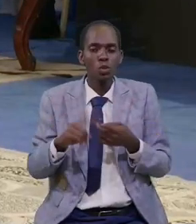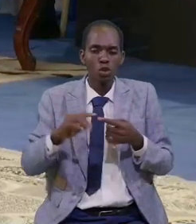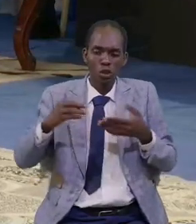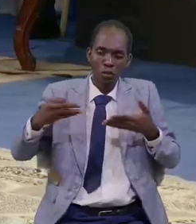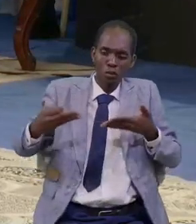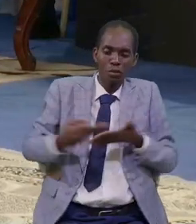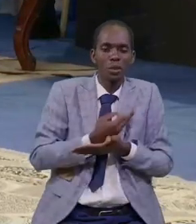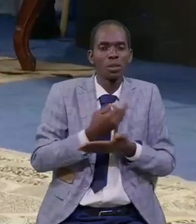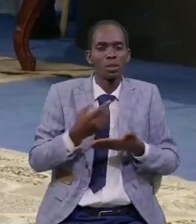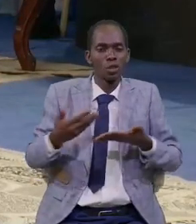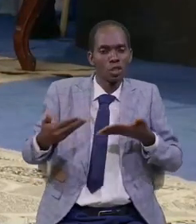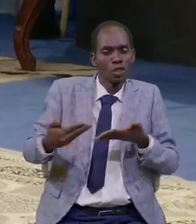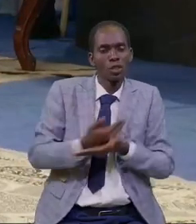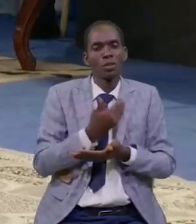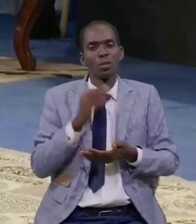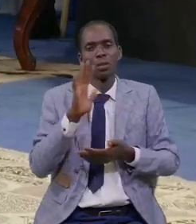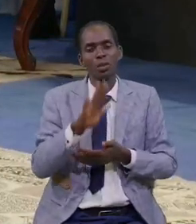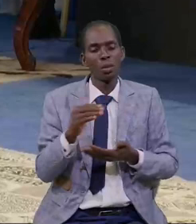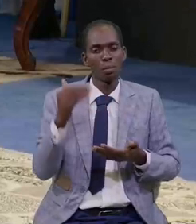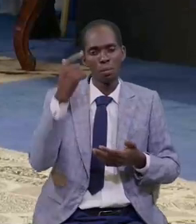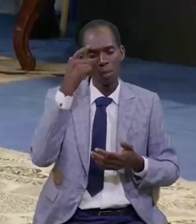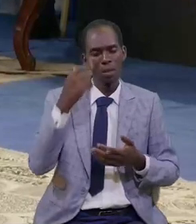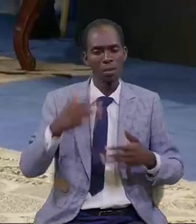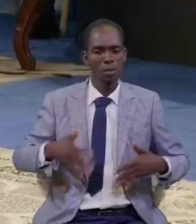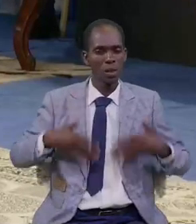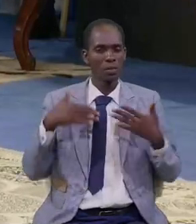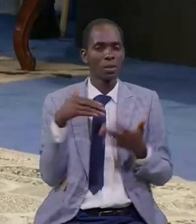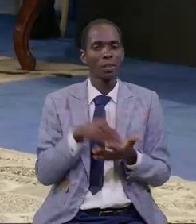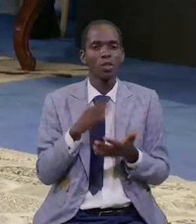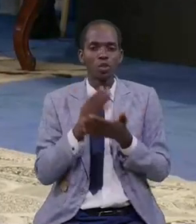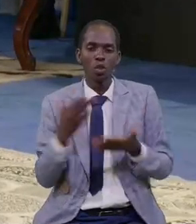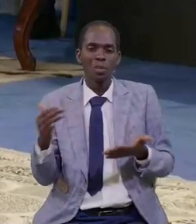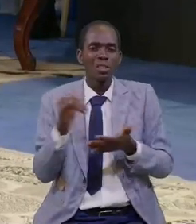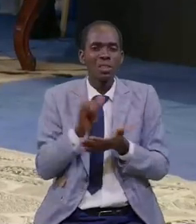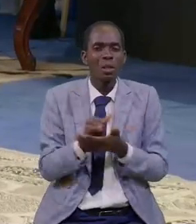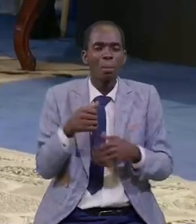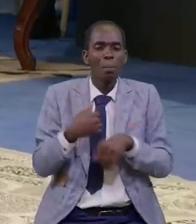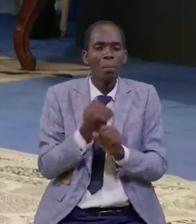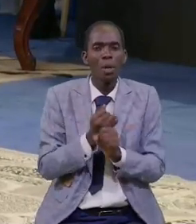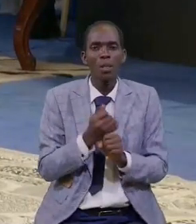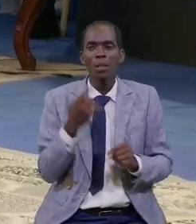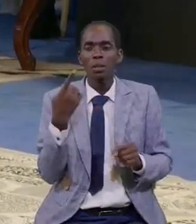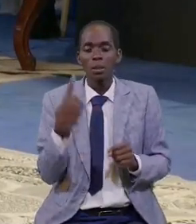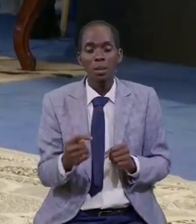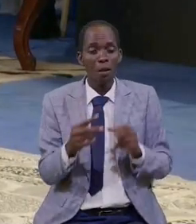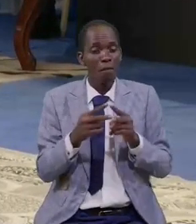renouvelant quelque chose qui transforme quelque chose qui amène